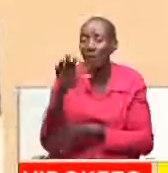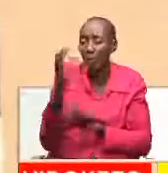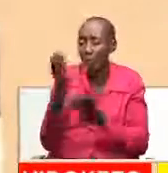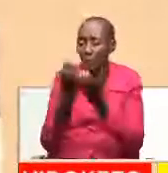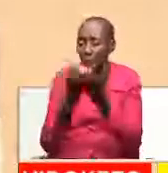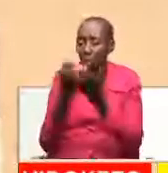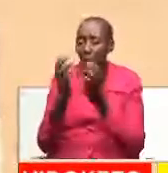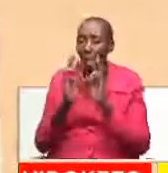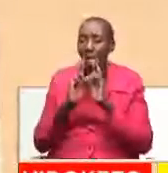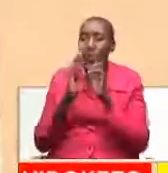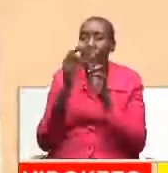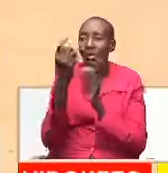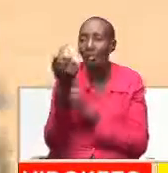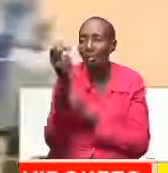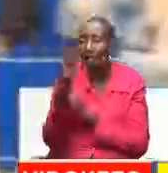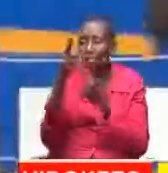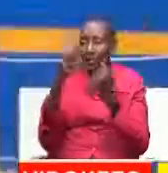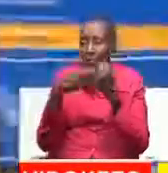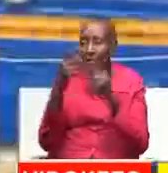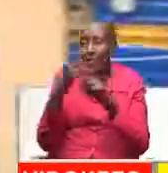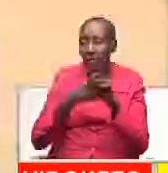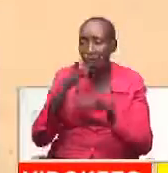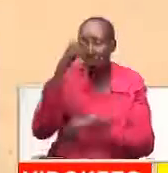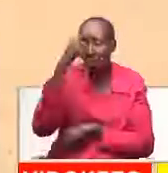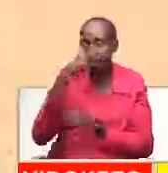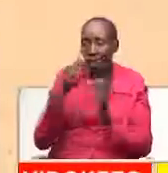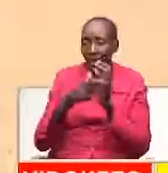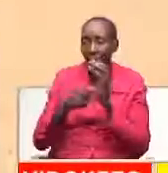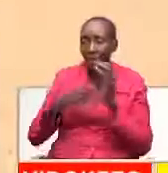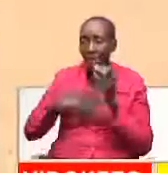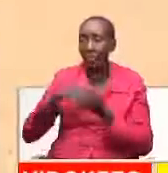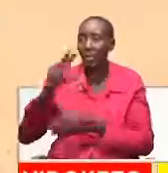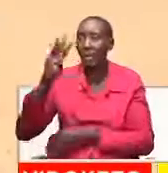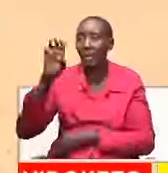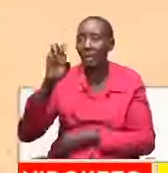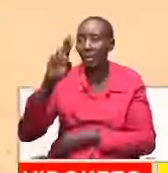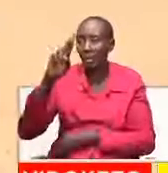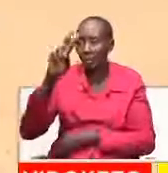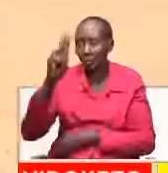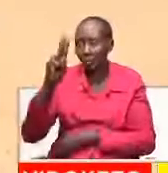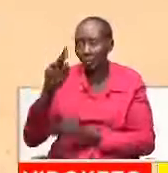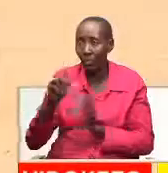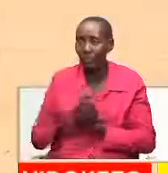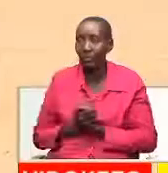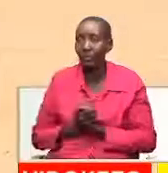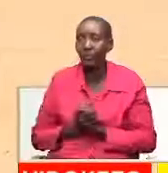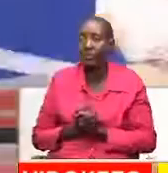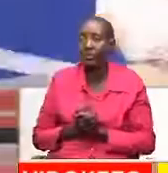Nikiripotia runinga ya TV47 kutoka mjini Thika, mimi ni Weru Mwangi.